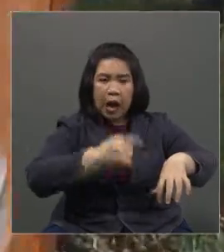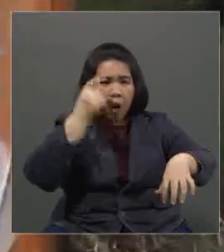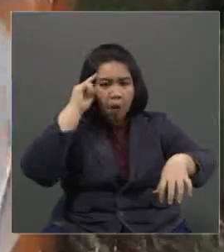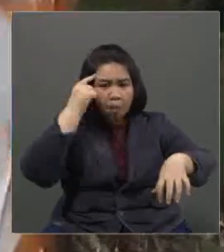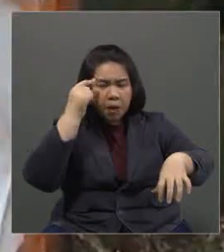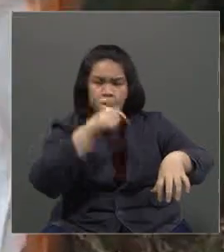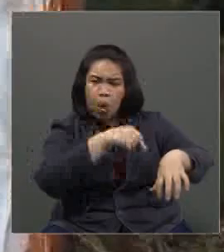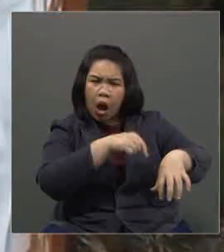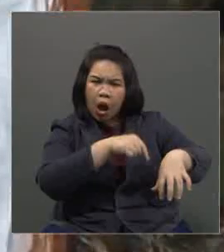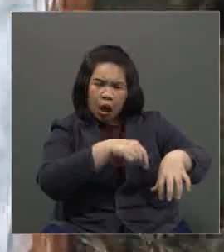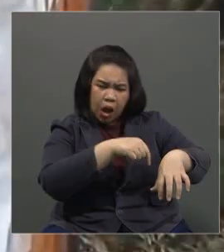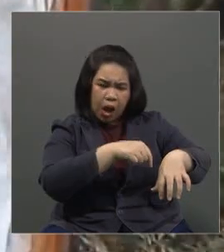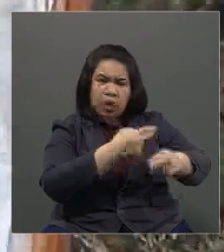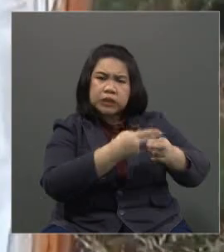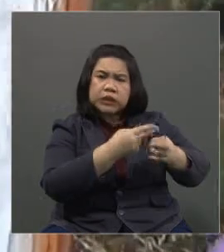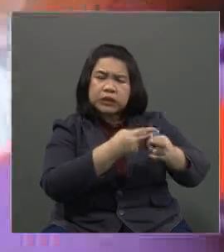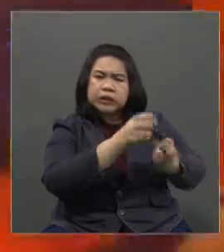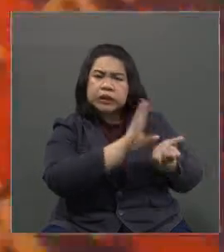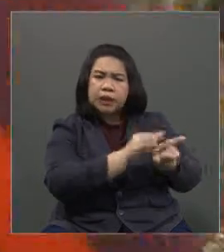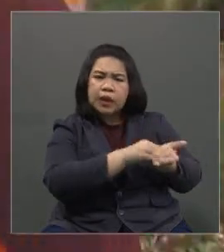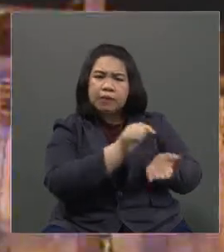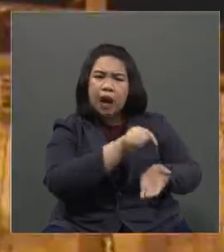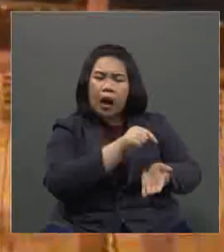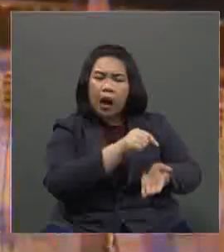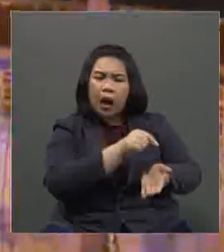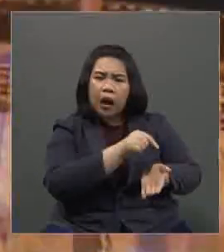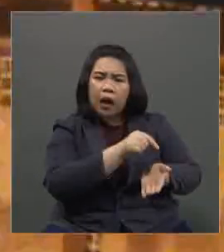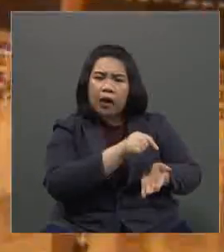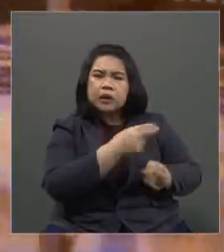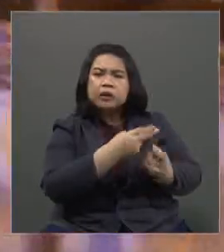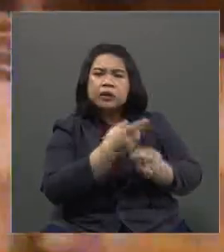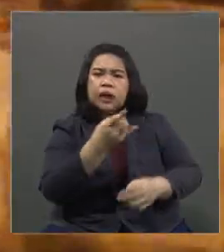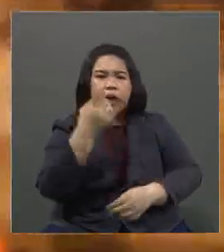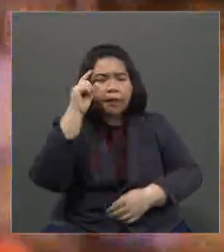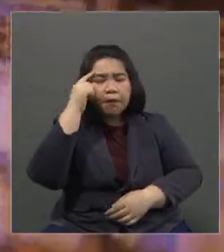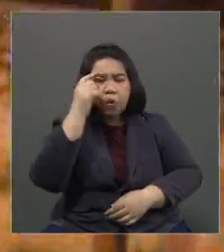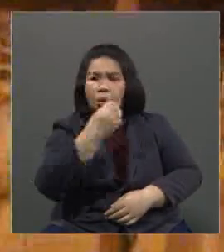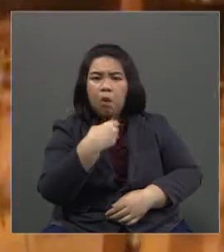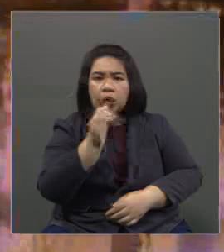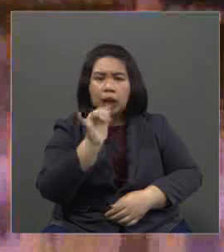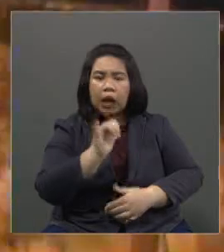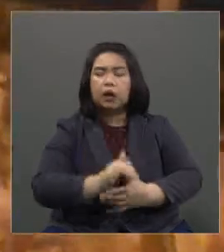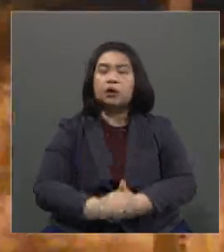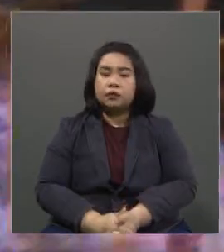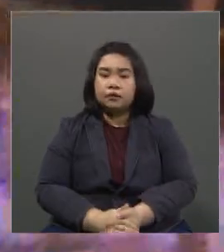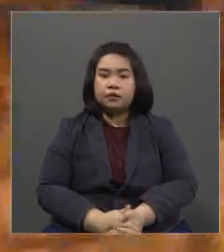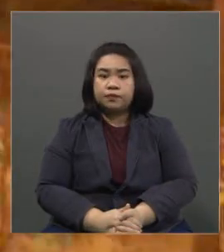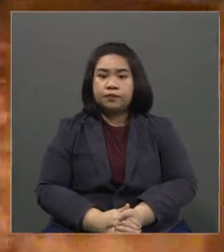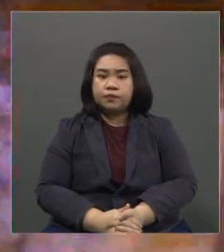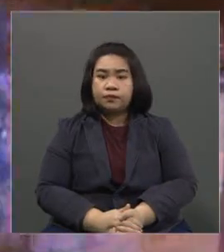คะว่าสารเคมีดังกล่าวที่เก็บไว้ในโกดังที่เกิดเพลิงไหม้เนี่ยเป็นสารเคมีอะไรนะคะ